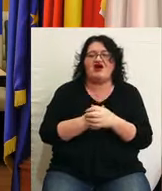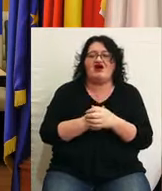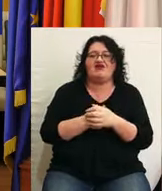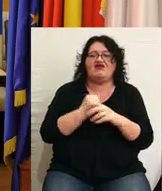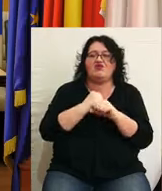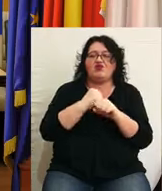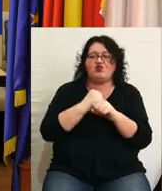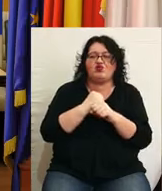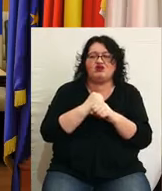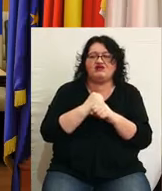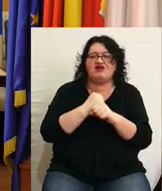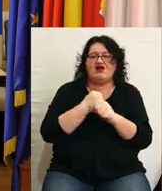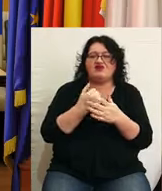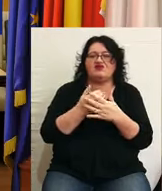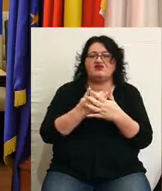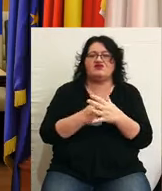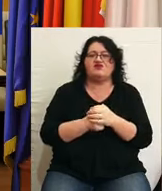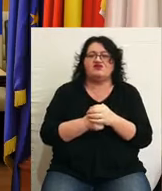producție.